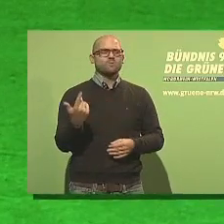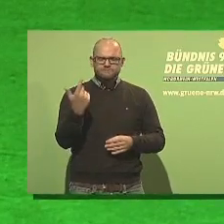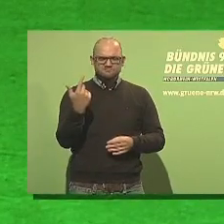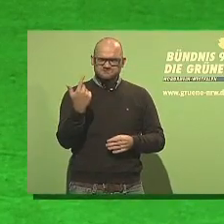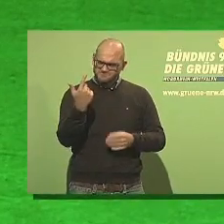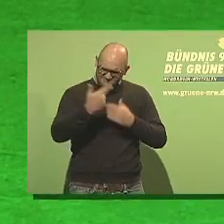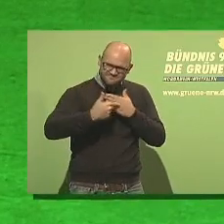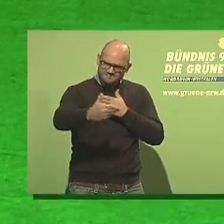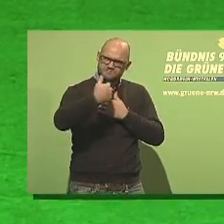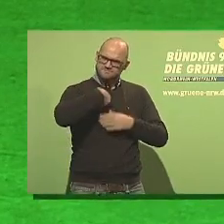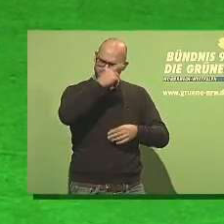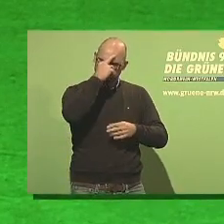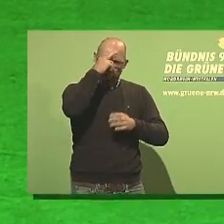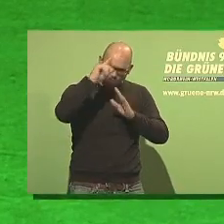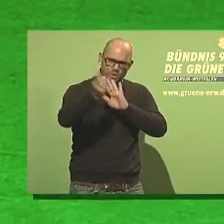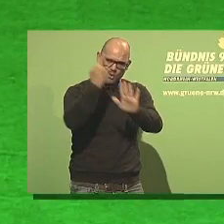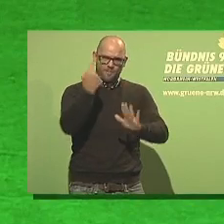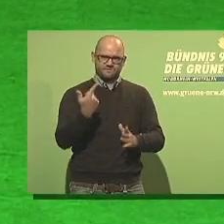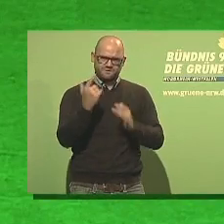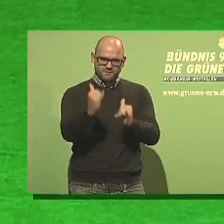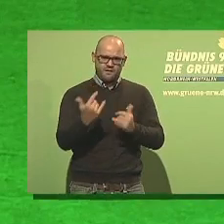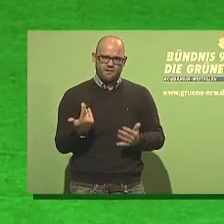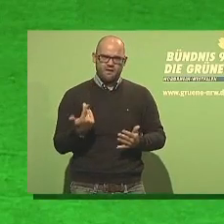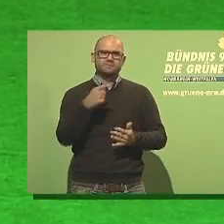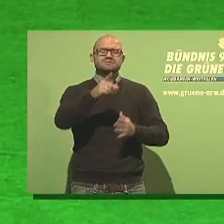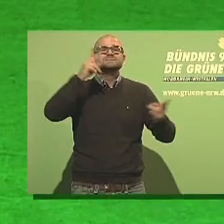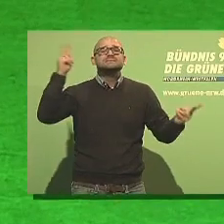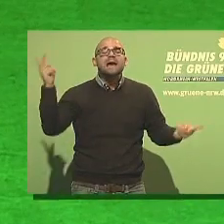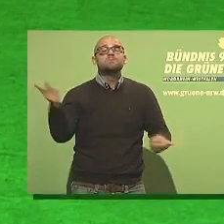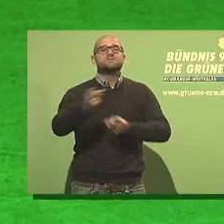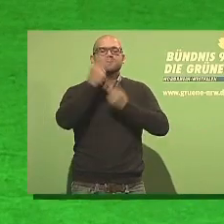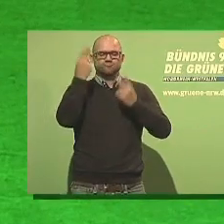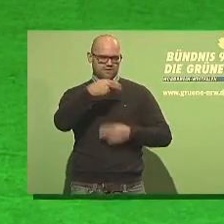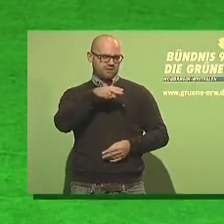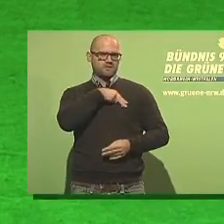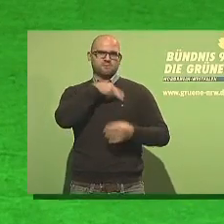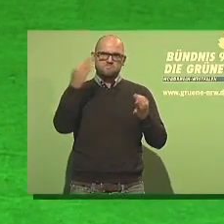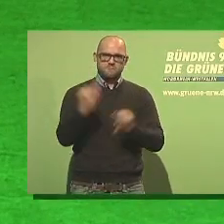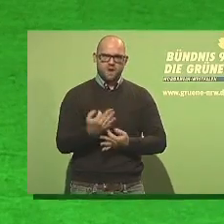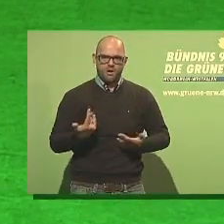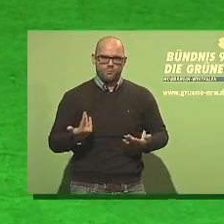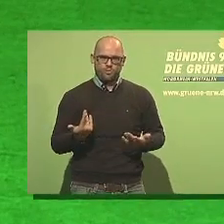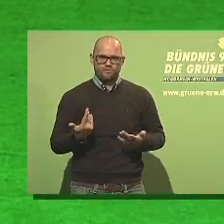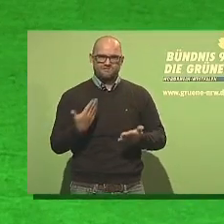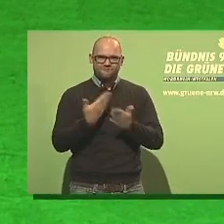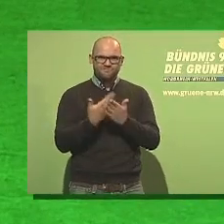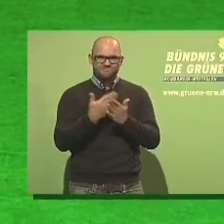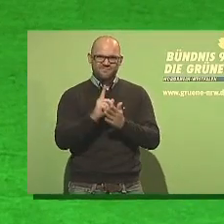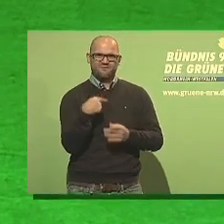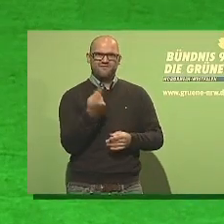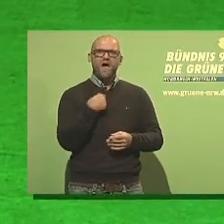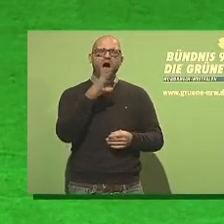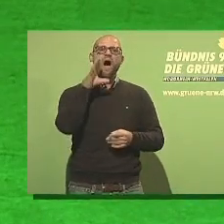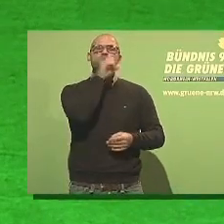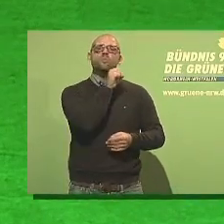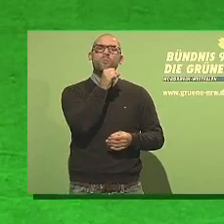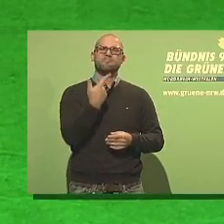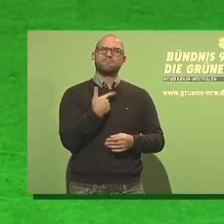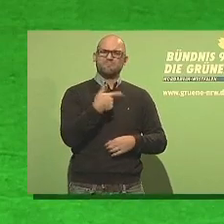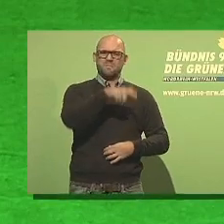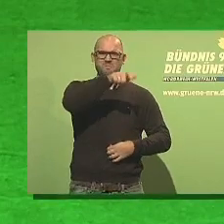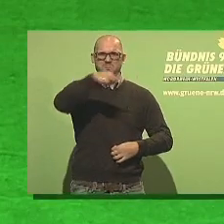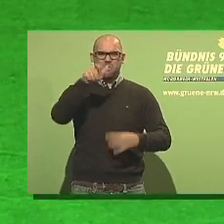Kennzeichnungspflicht, das sollte eine Selbstverständlichkeit sein für alle Polizeibeamtinnen, damit wir nicht mehr anonym irgendwie den Bürgerinnen und